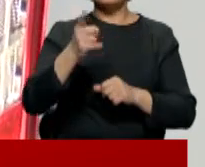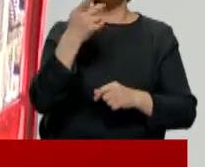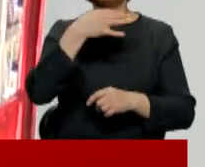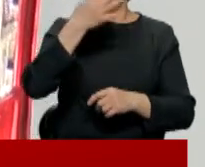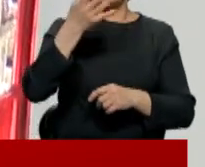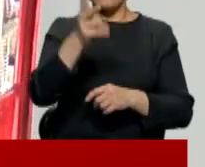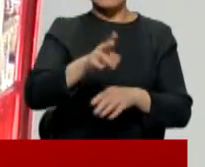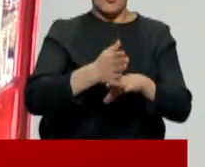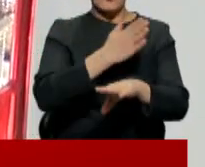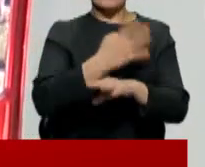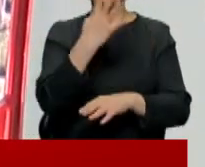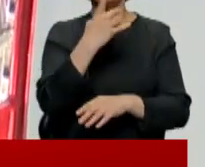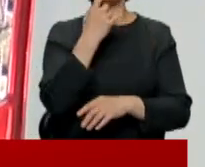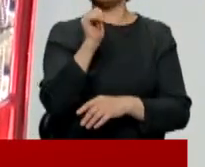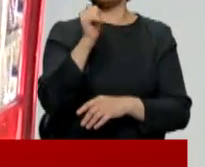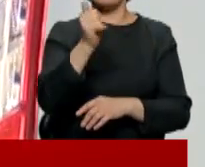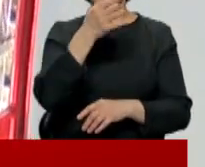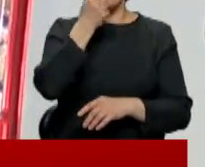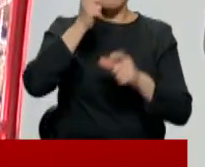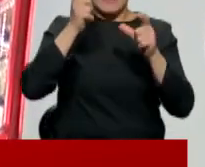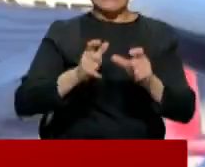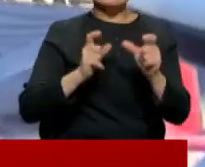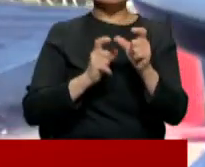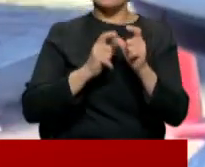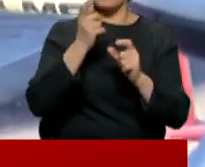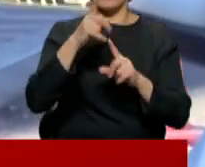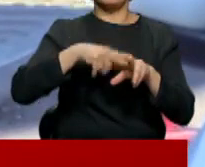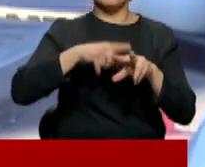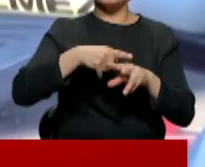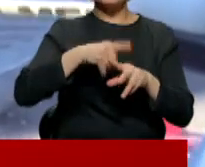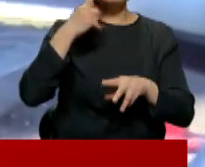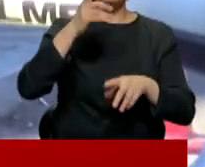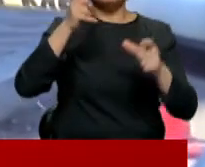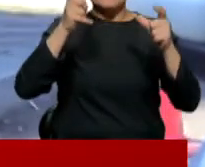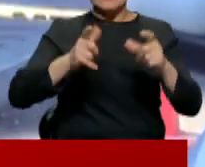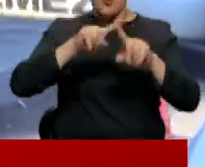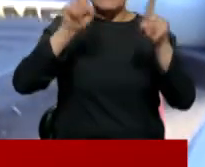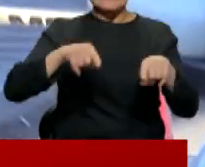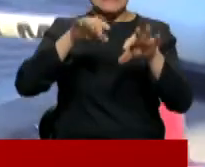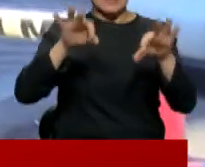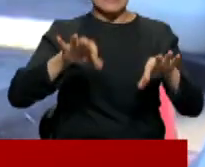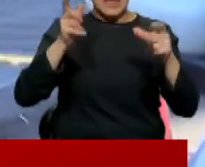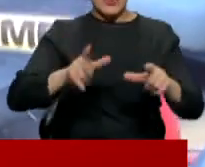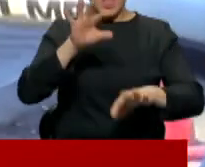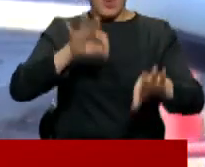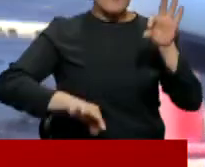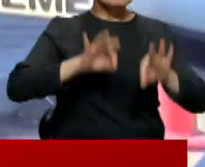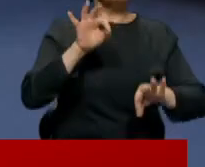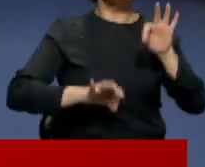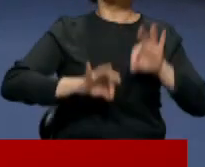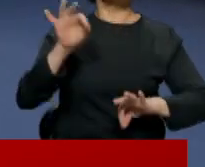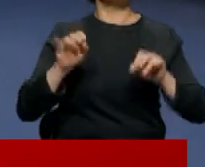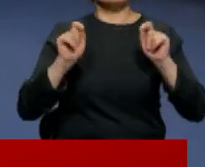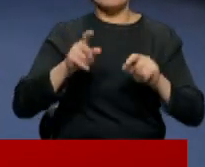suikast öncesi 4 gün Ankara Çukur Ambar'da Sinan Ateş'in bürosu önünde keşif yapıldığını anlattı. 30 Aralık günü suikast sonrası